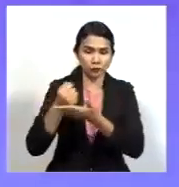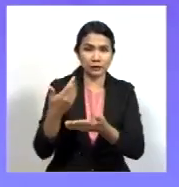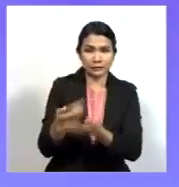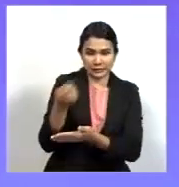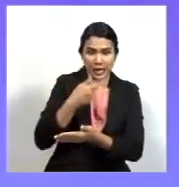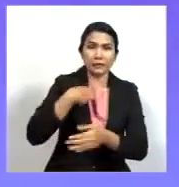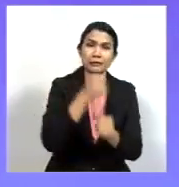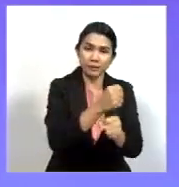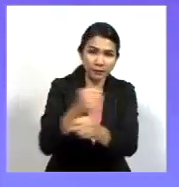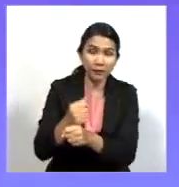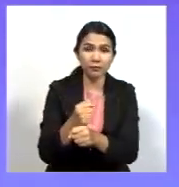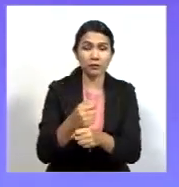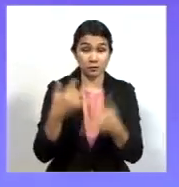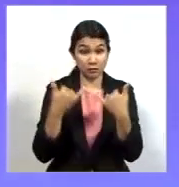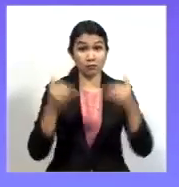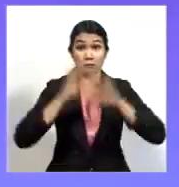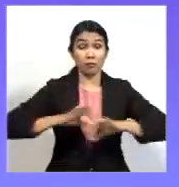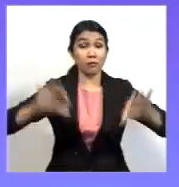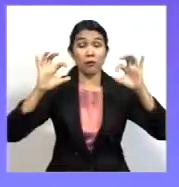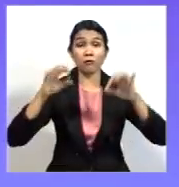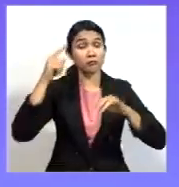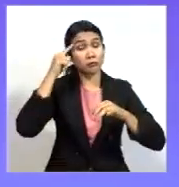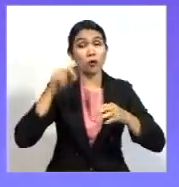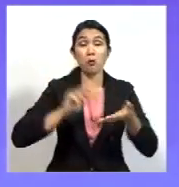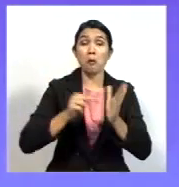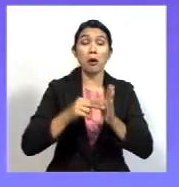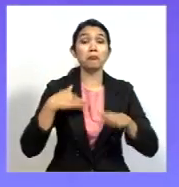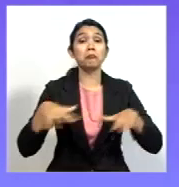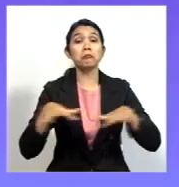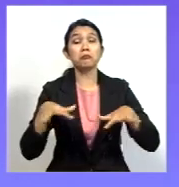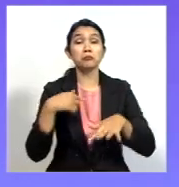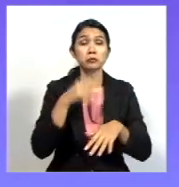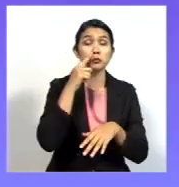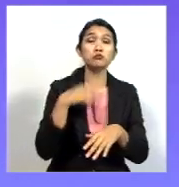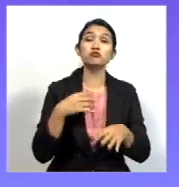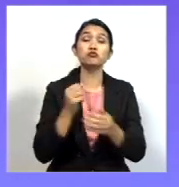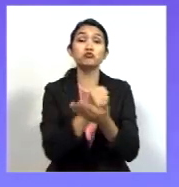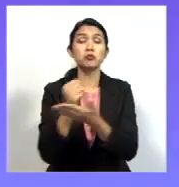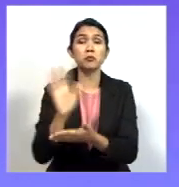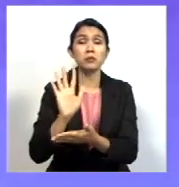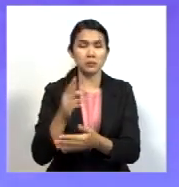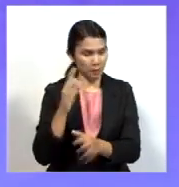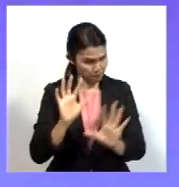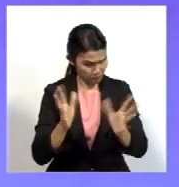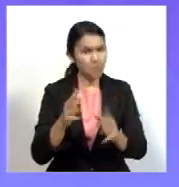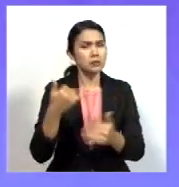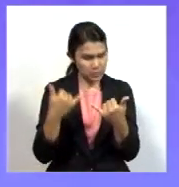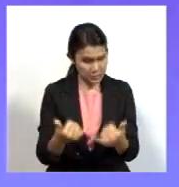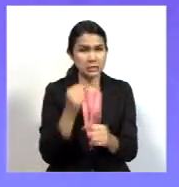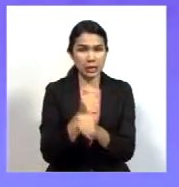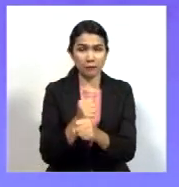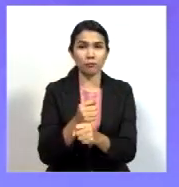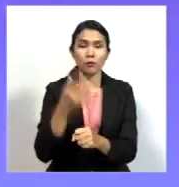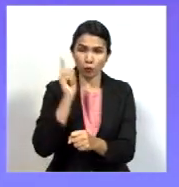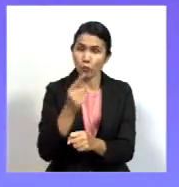นะคะว่าภาครัฐเองไม่ได้นิ่งนอนใจในการแก้ปัญหาภัยแล้งมีหลายโครงการที่ทำมาอย่างต่อเนื่องแต่ว่าหลายๆคนเนี่ยต้องยอมรับถ้า